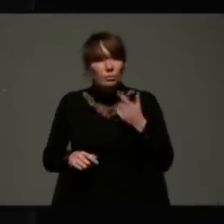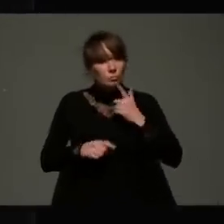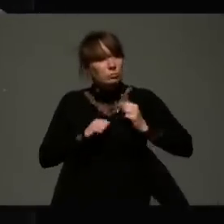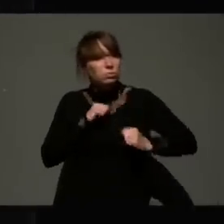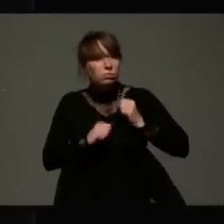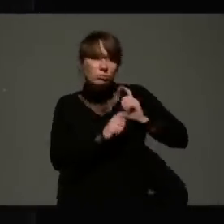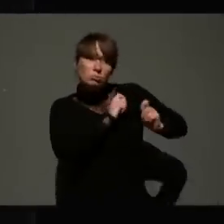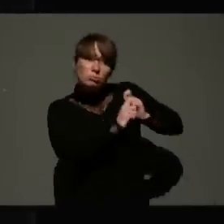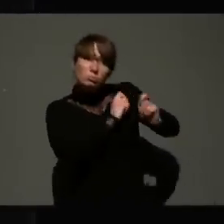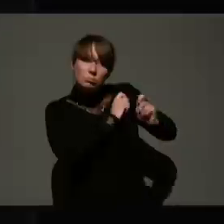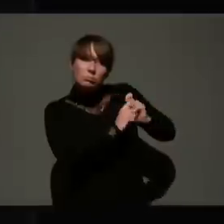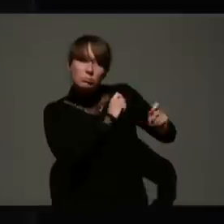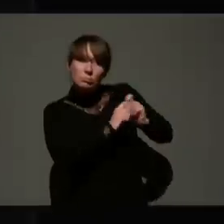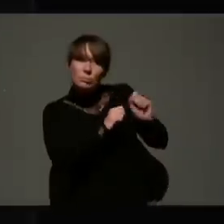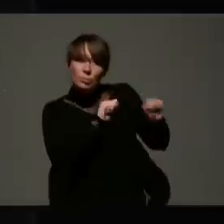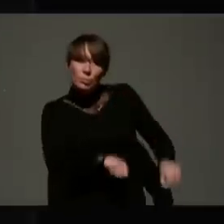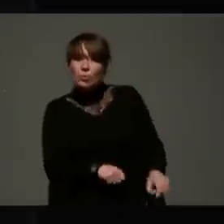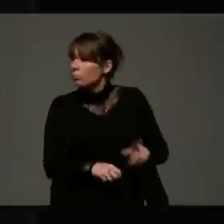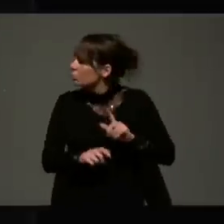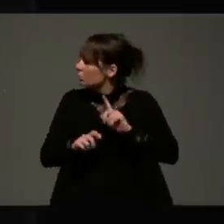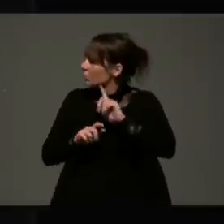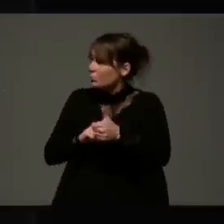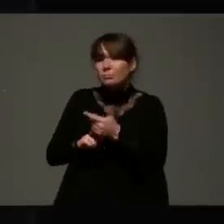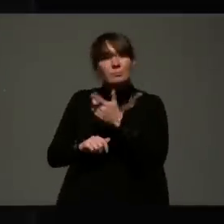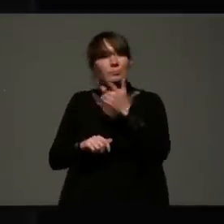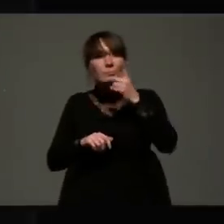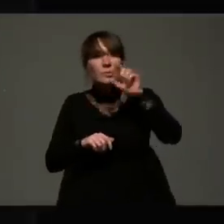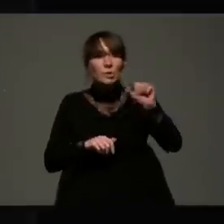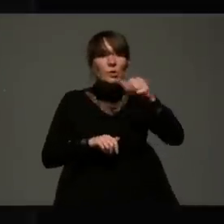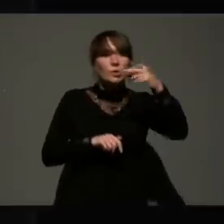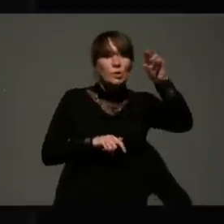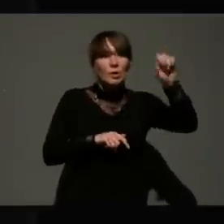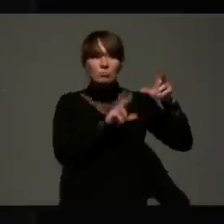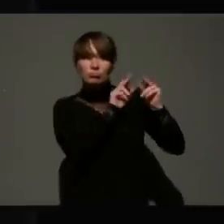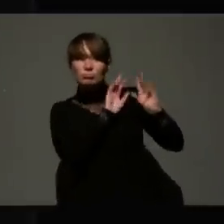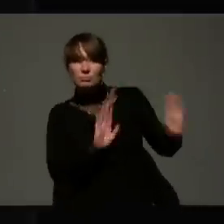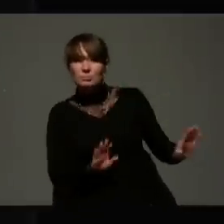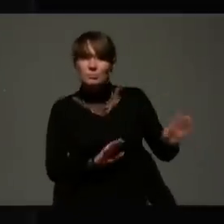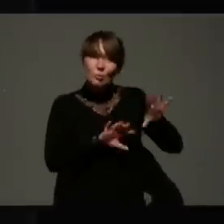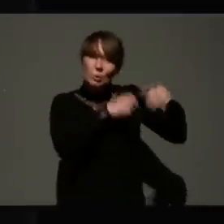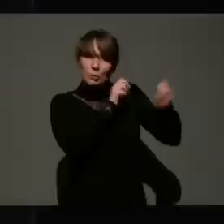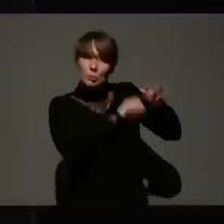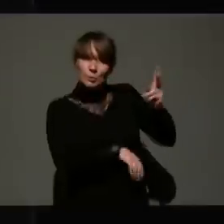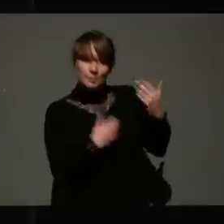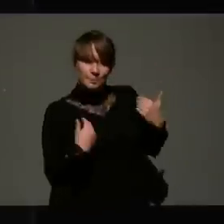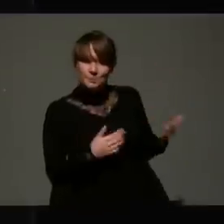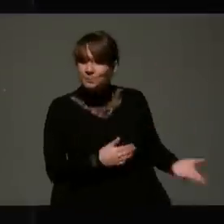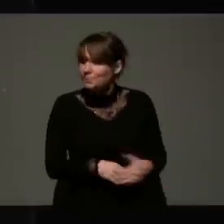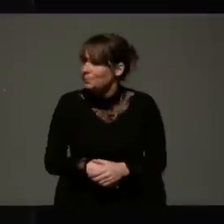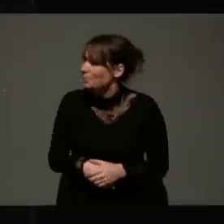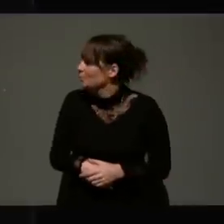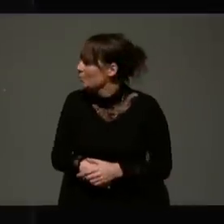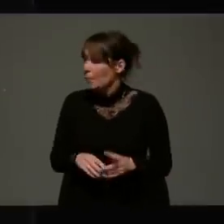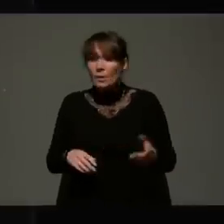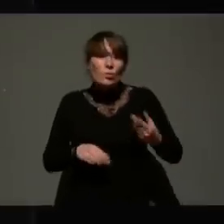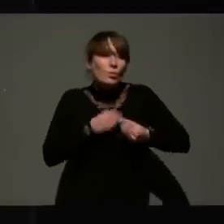voisin, mais Sandra reviendra là-dessus, elle est bien plus compétente que moi. Ou plus intense, vous voyez, si on fait du plus intense, c'est 20 minutes, 3 jours